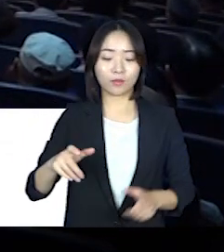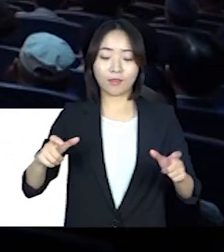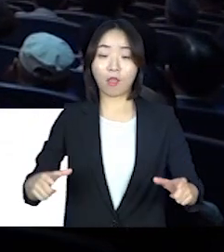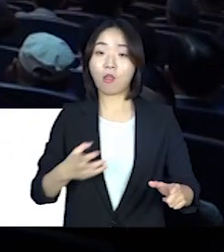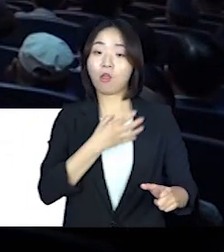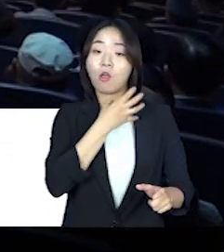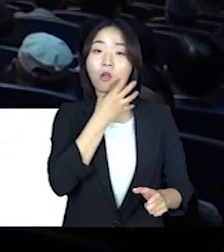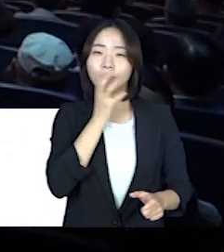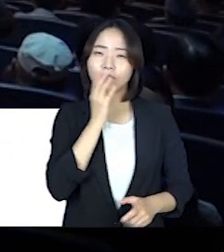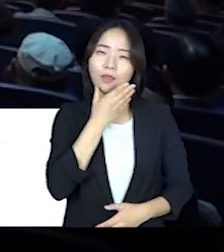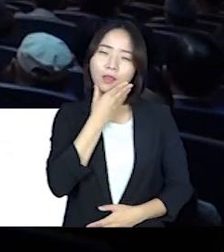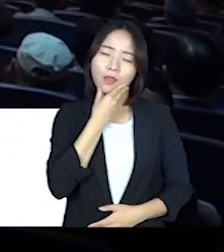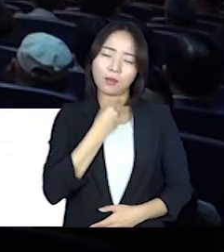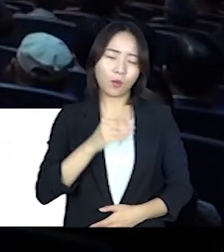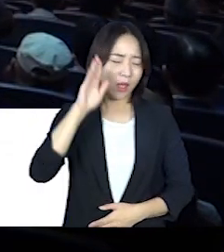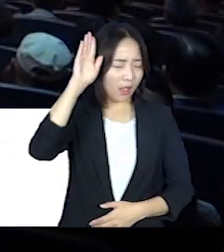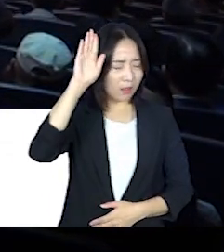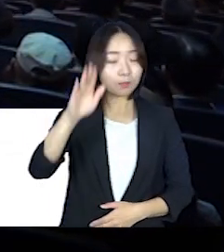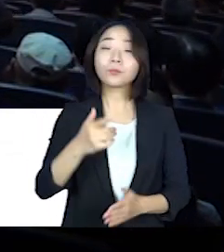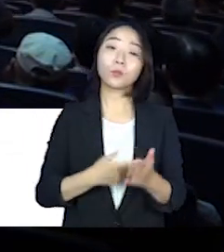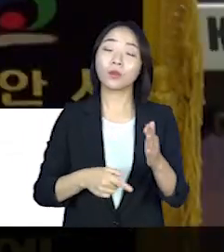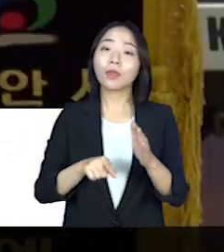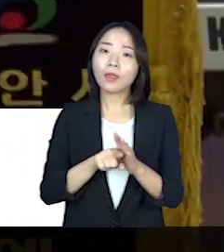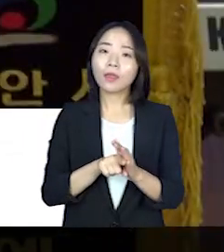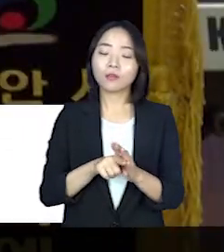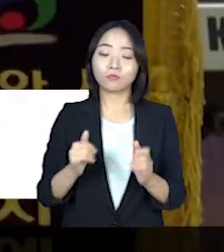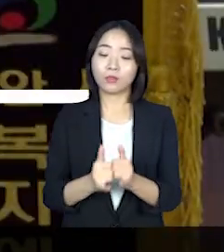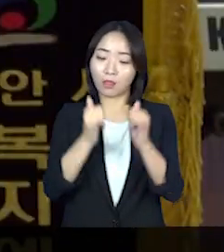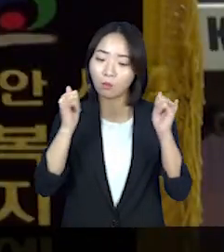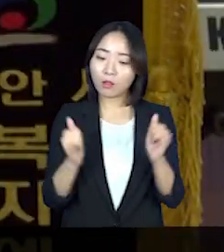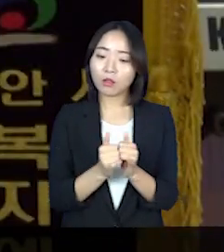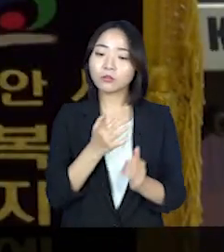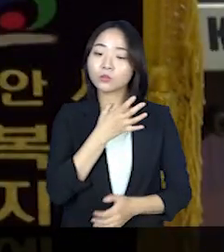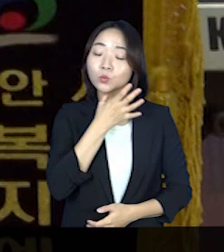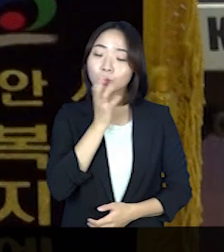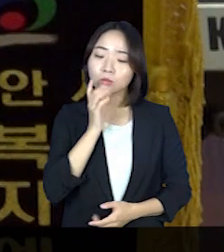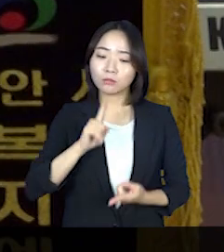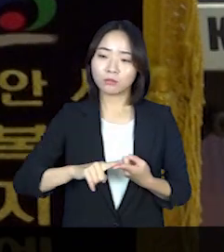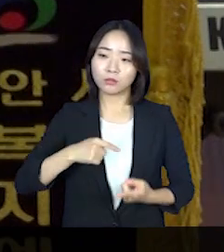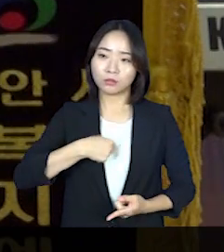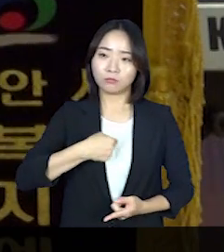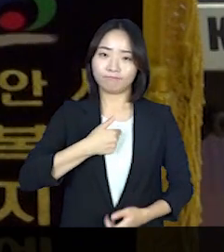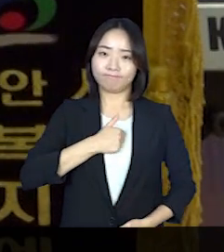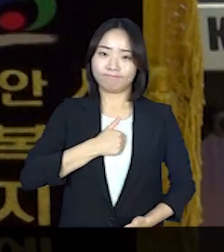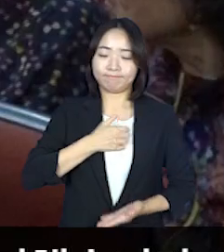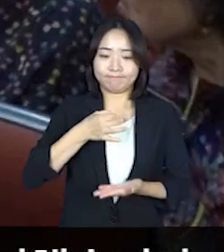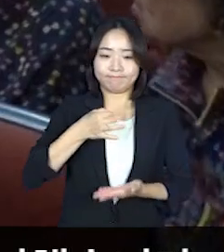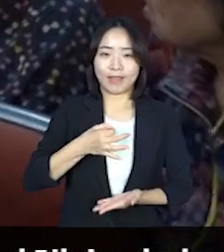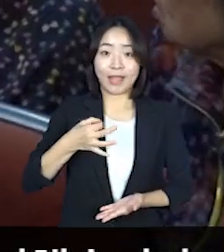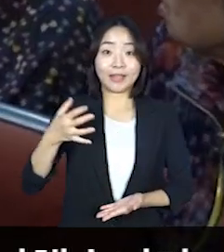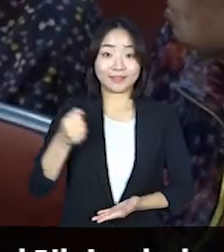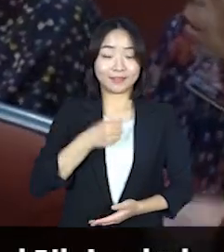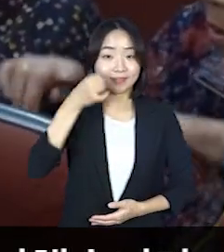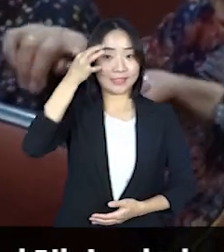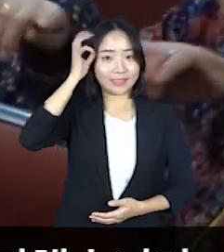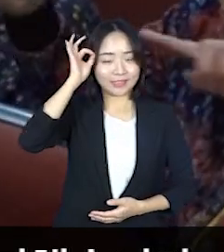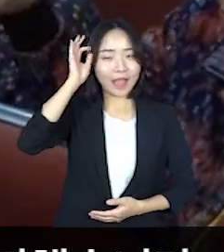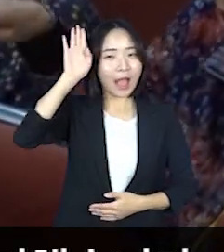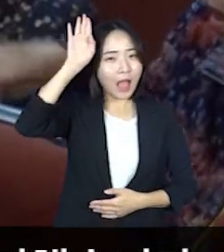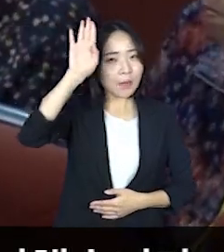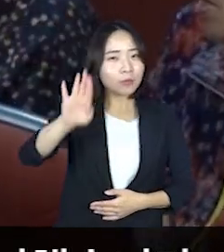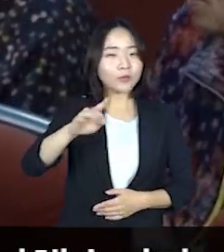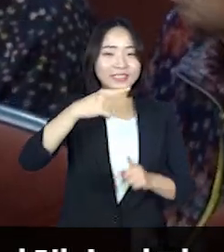천안시는 앞으로도 어르신들의 행복한 노후 생활을 위해 우리 사회에서 노인의 가치를 스스로 깨닫고 긍정적으로